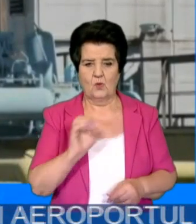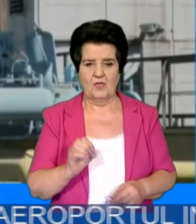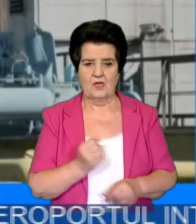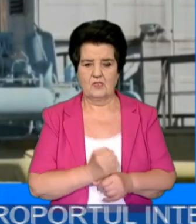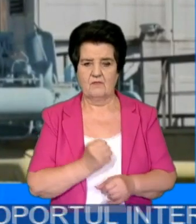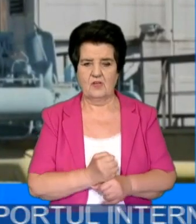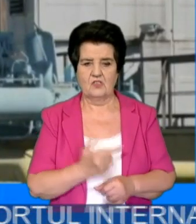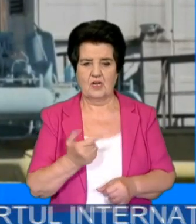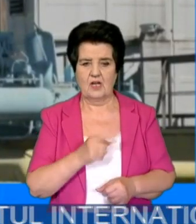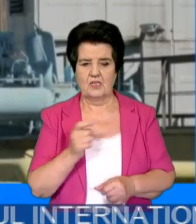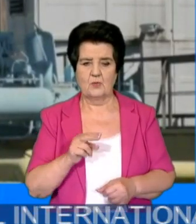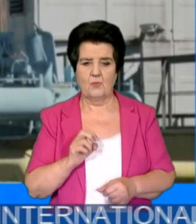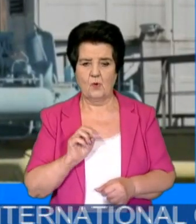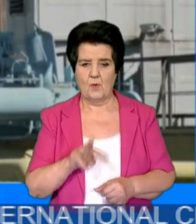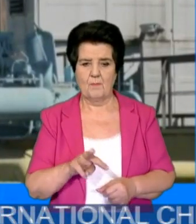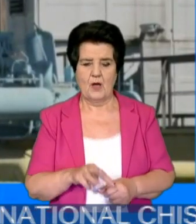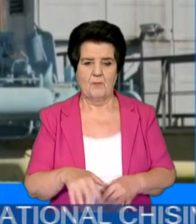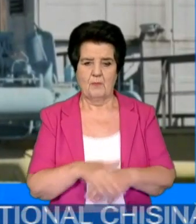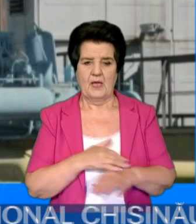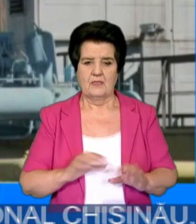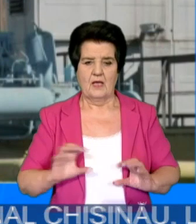acum Gazpromul pe piața europeană este